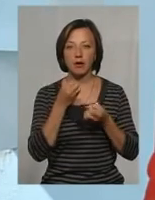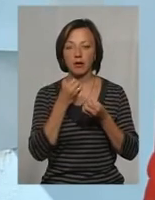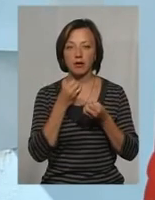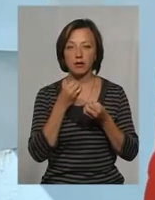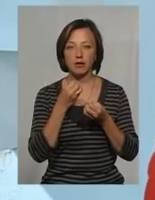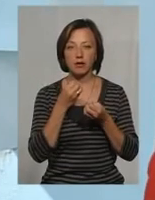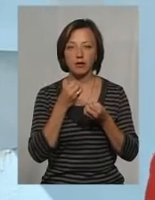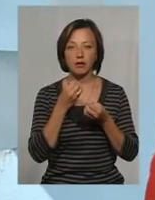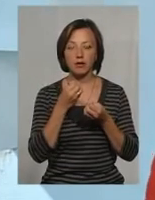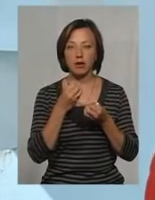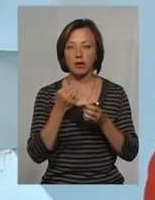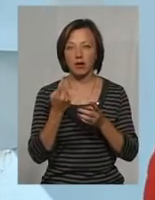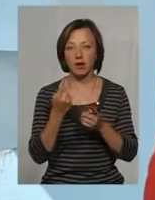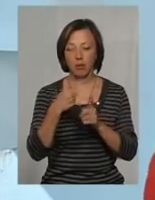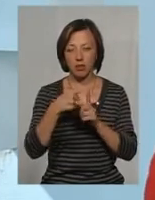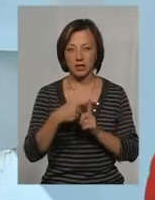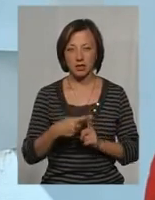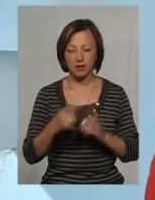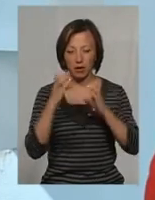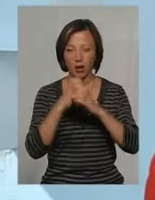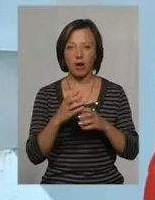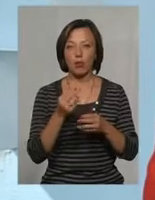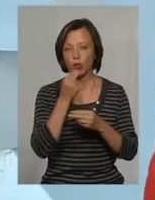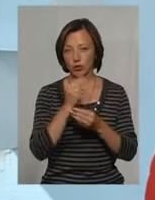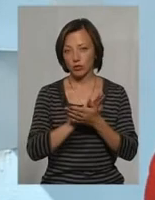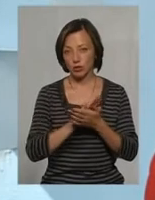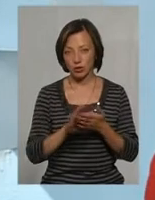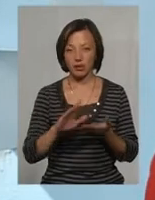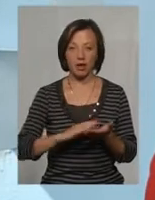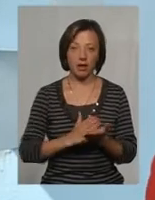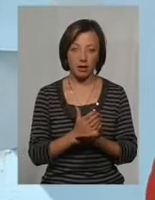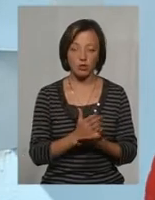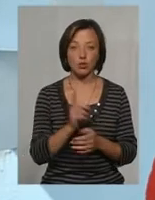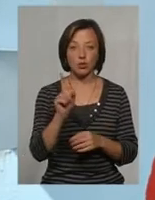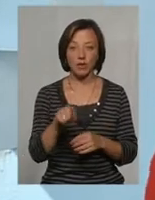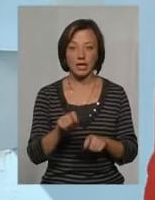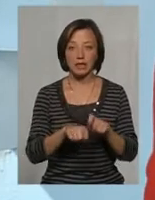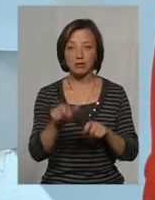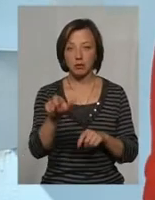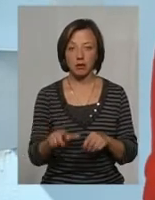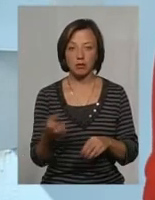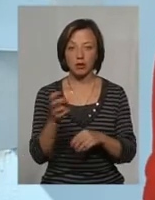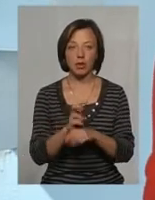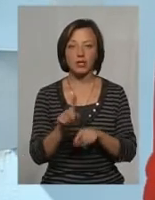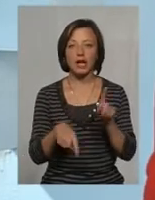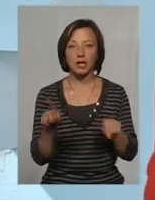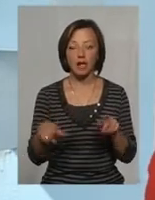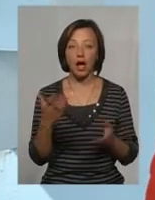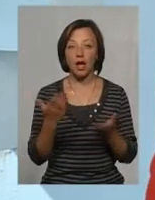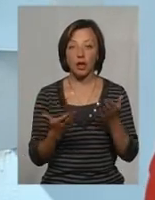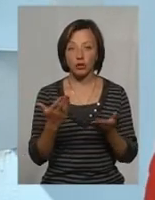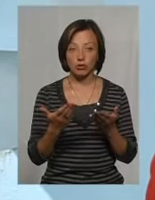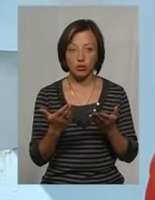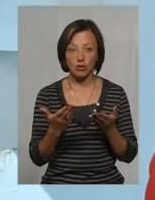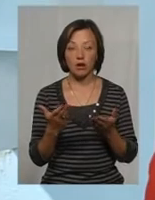результатів лабораторних досліджень, тобто продукція його безпечна, в першу чергу, і якісна, тоді інспектор буде приходити рідше. Але коли